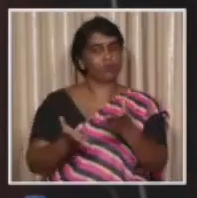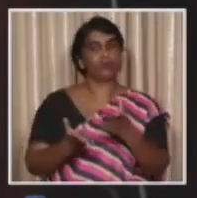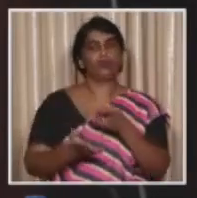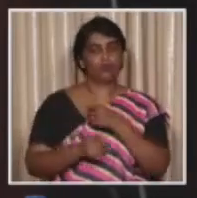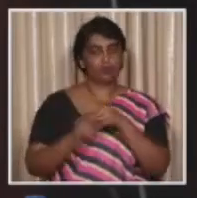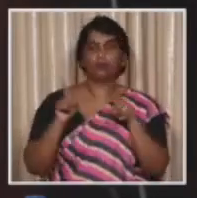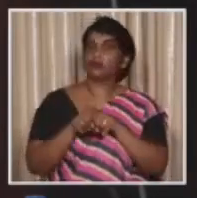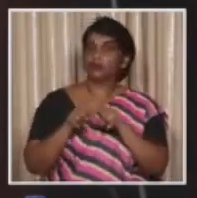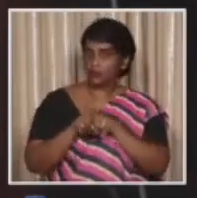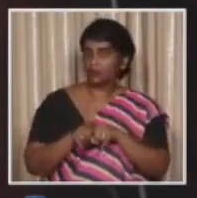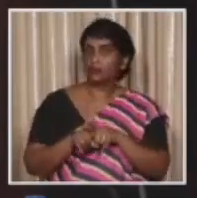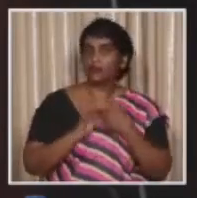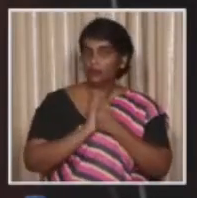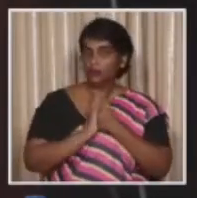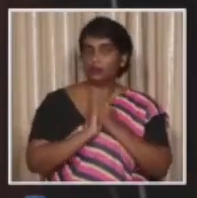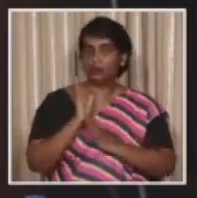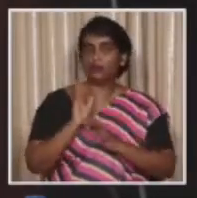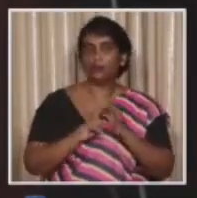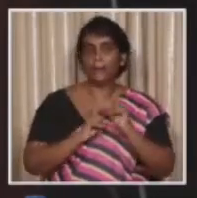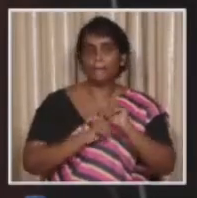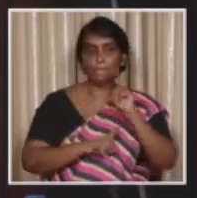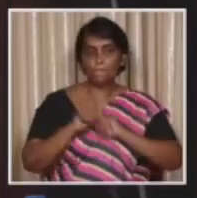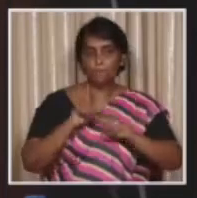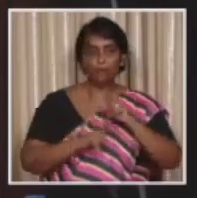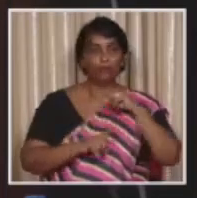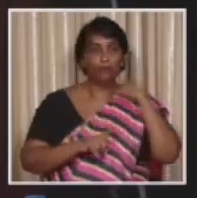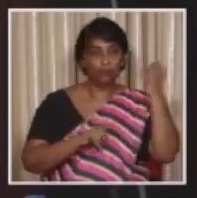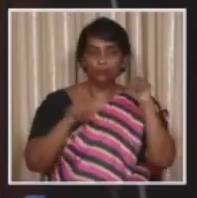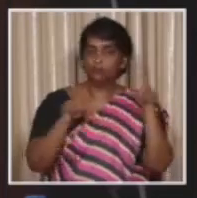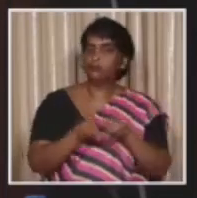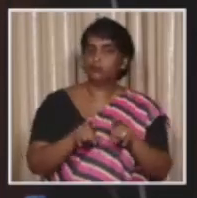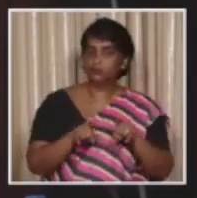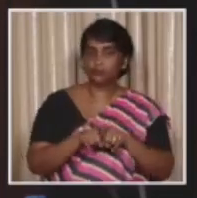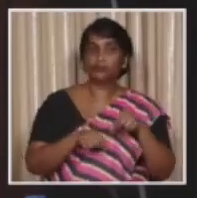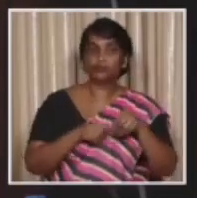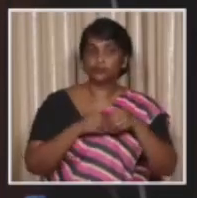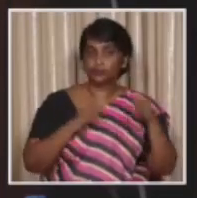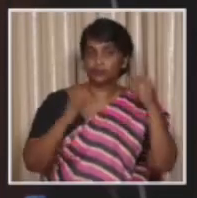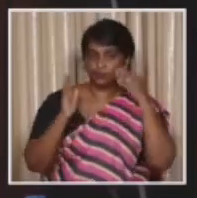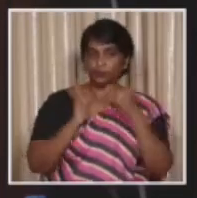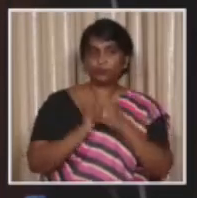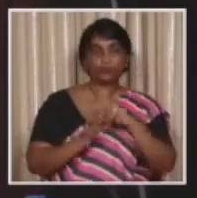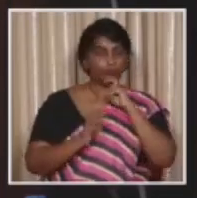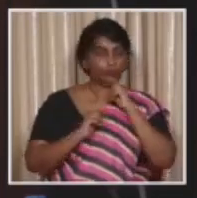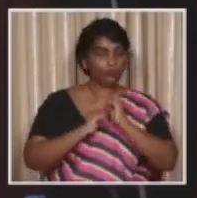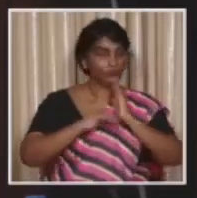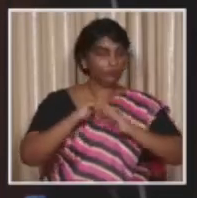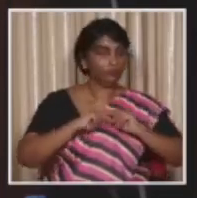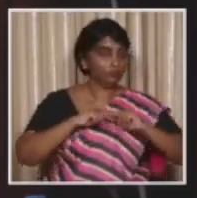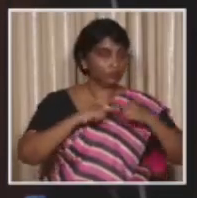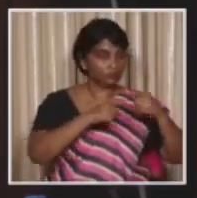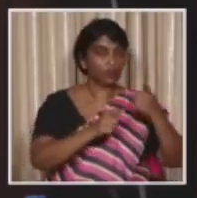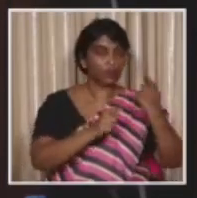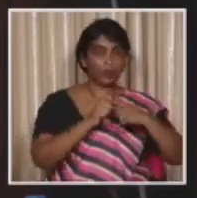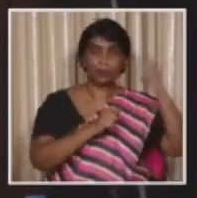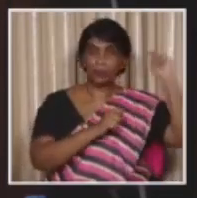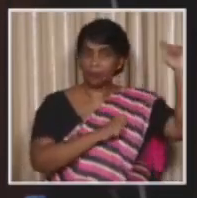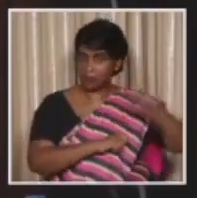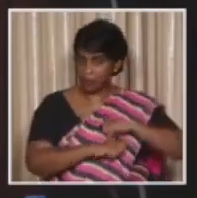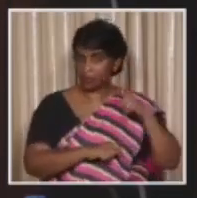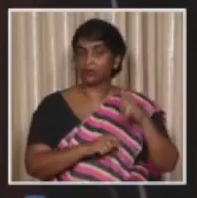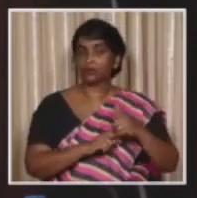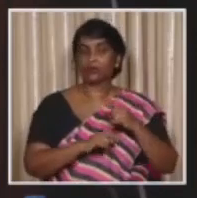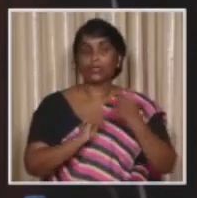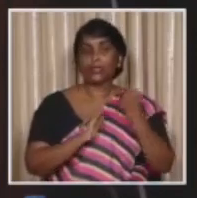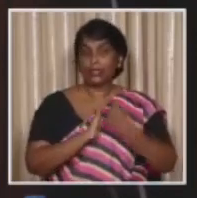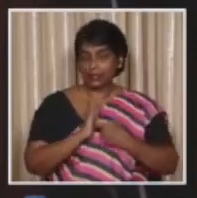ඒක සාකර මූලාසනාරූඪ මන්ත්‍රීමේනේ මේ පාර්ලිමේන්තුවේ කතා වෙච්ච ආකාරයට මේ සිදුවීම් සම්බන්ධව අධිකරණ ක්‍රියාදාමයක් සිද්ධ වෙනවා වන්දි ලබා ගැනීම සහ ඒ අපරාධ